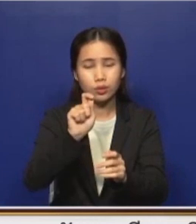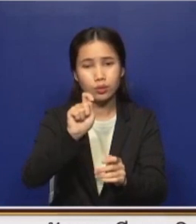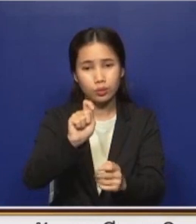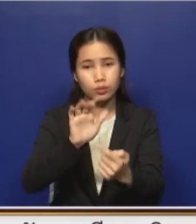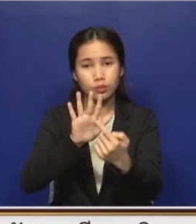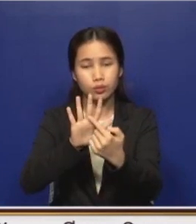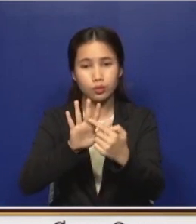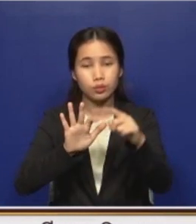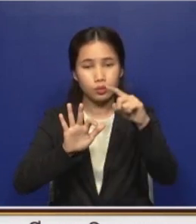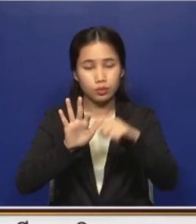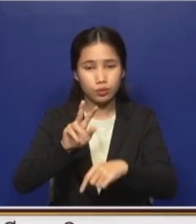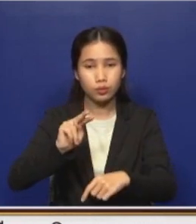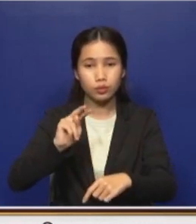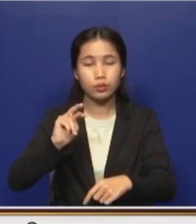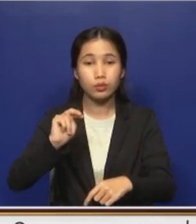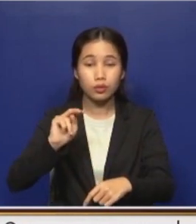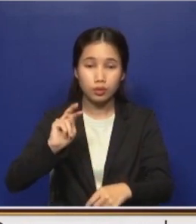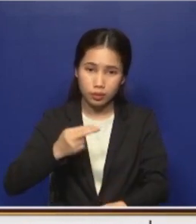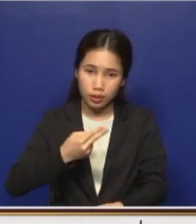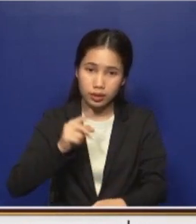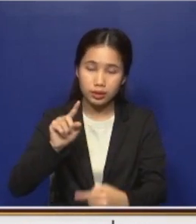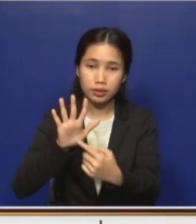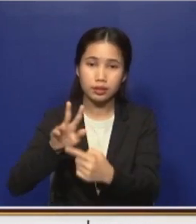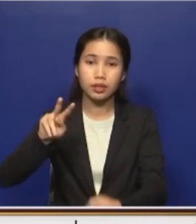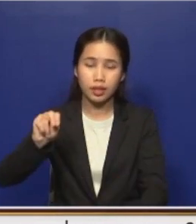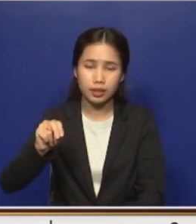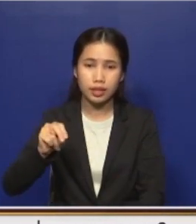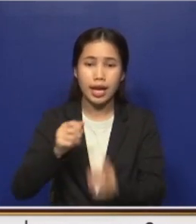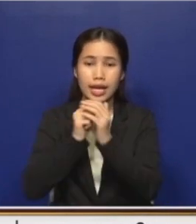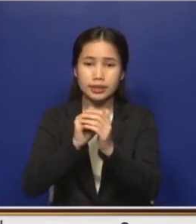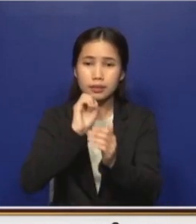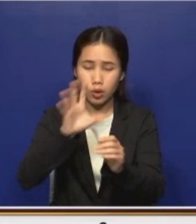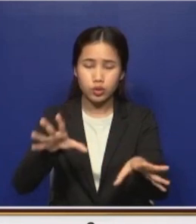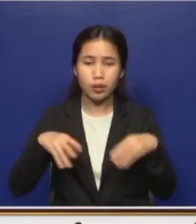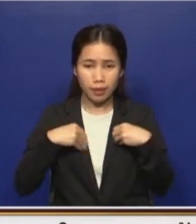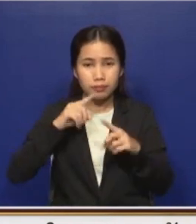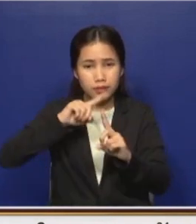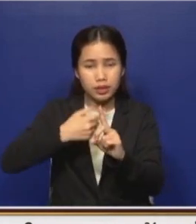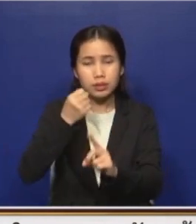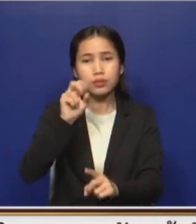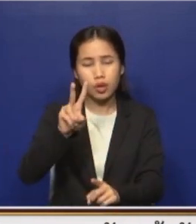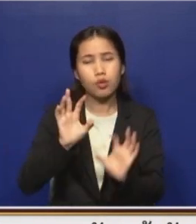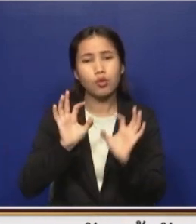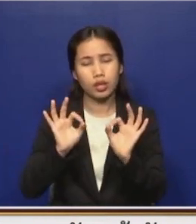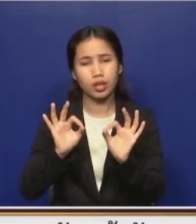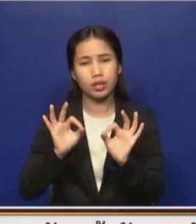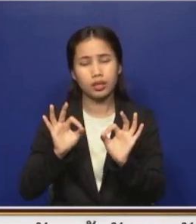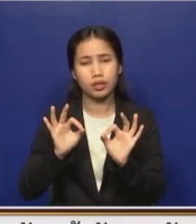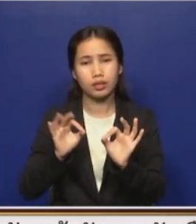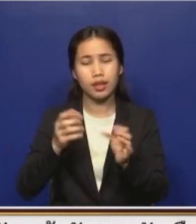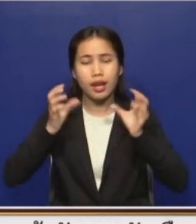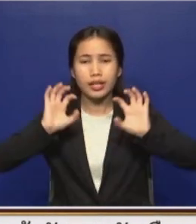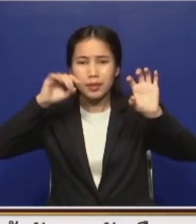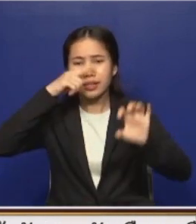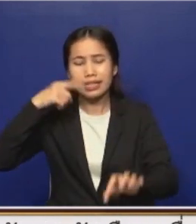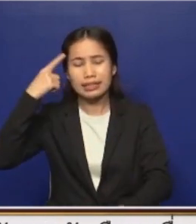เราก็ปิดประเทศเมื่อวันที่3เมษายนฮะนั่นแปลว่าอะไรฮะเราเปิดครึ่งปีปิดครึ่งปี